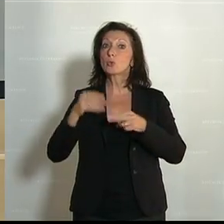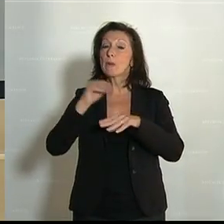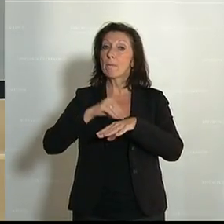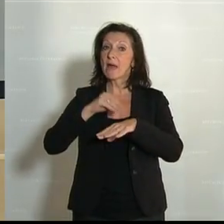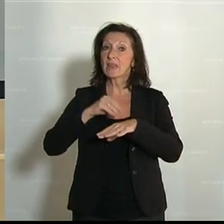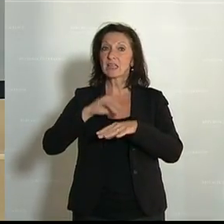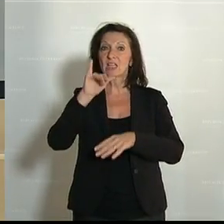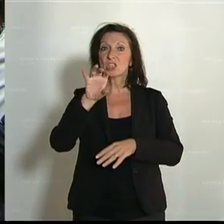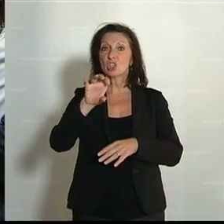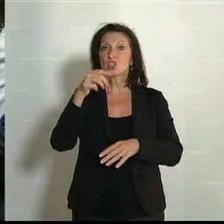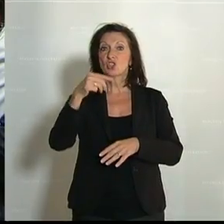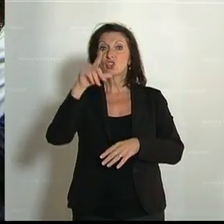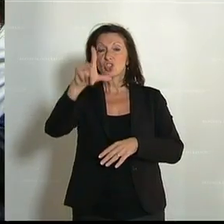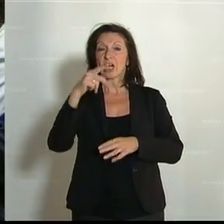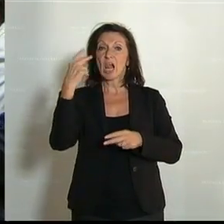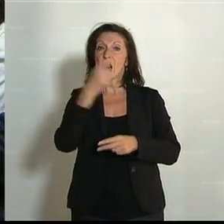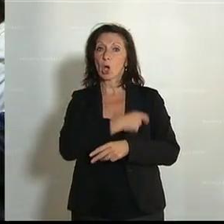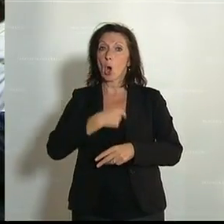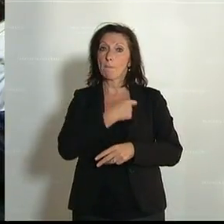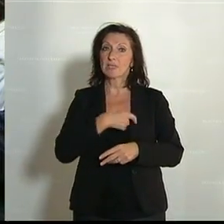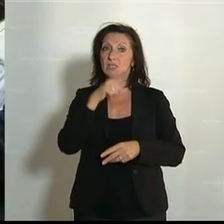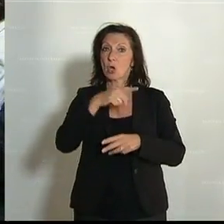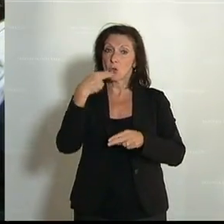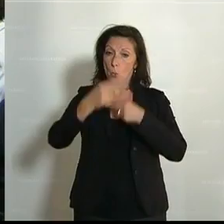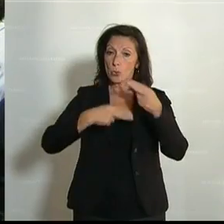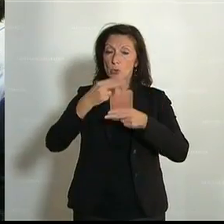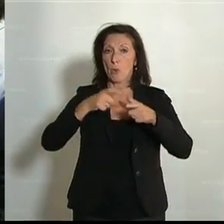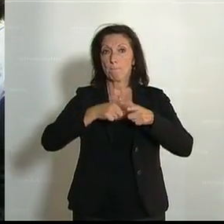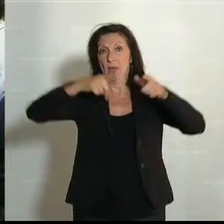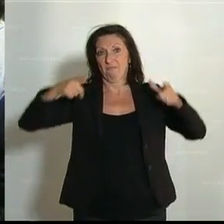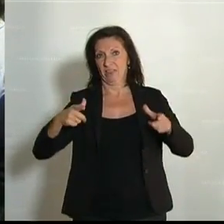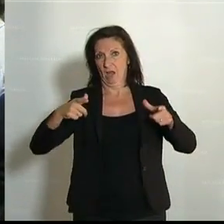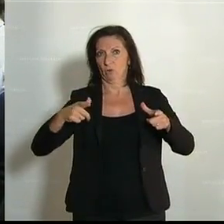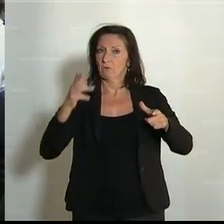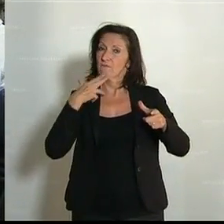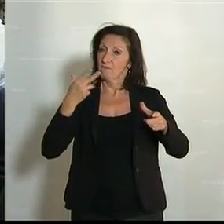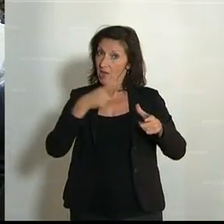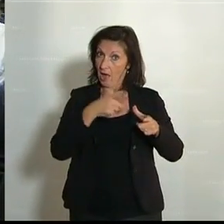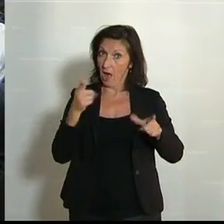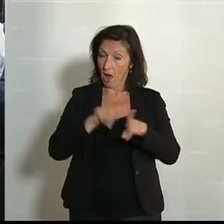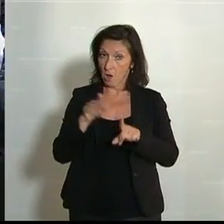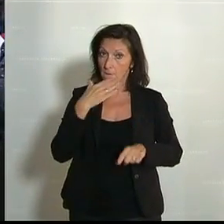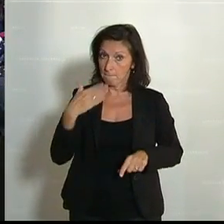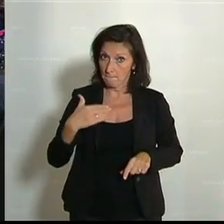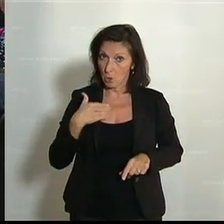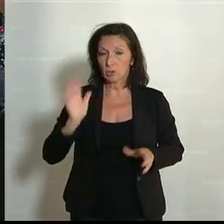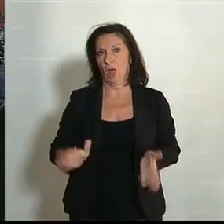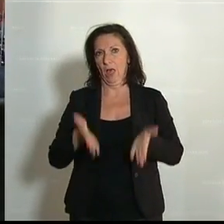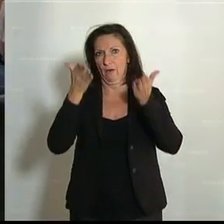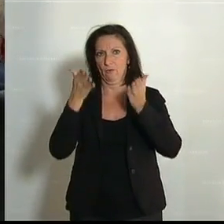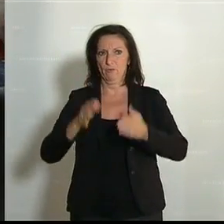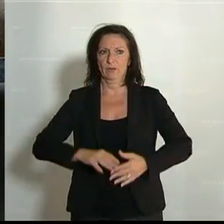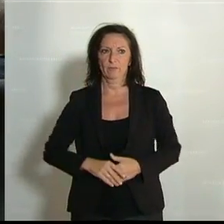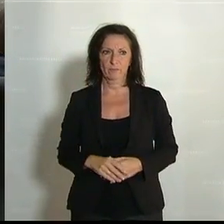kommission ja suche jene damen und herren die sich diesem entschließungsantrag anschließen um ein zeichen der zustimmung